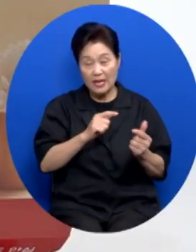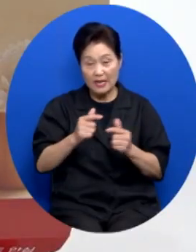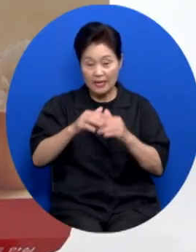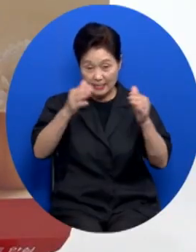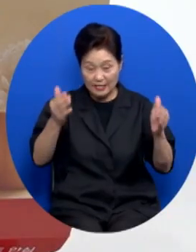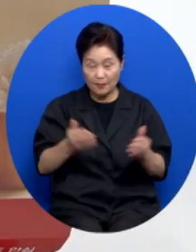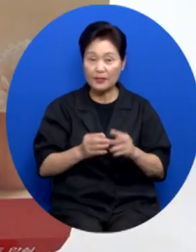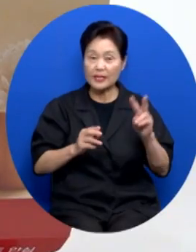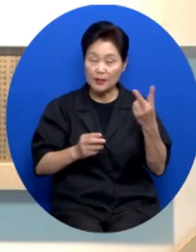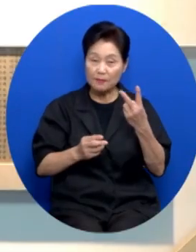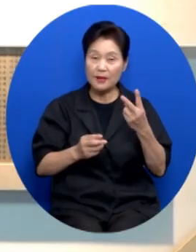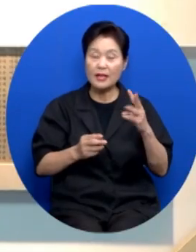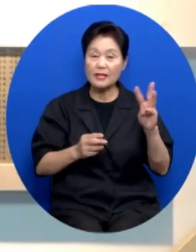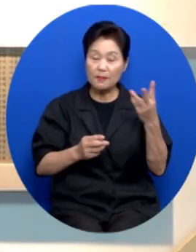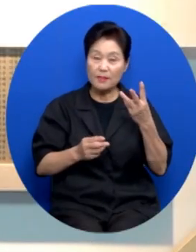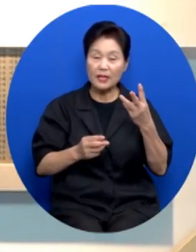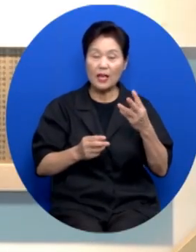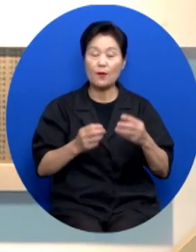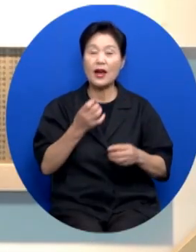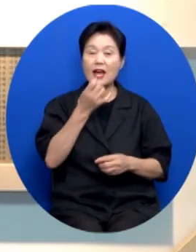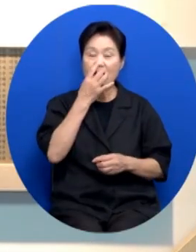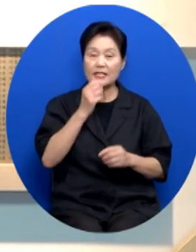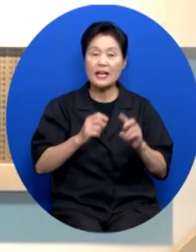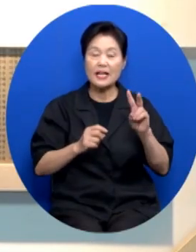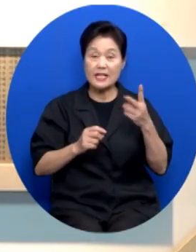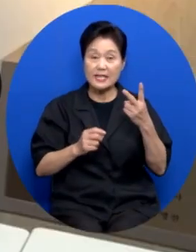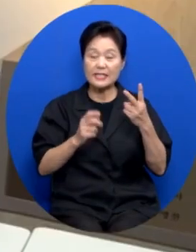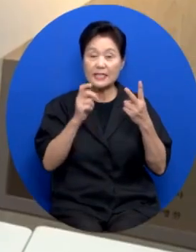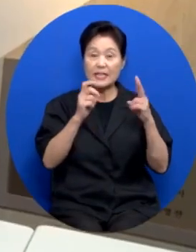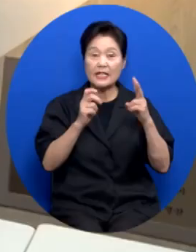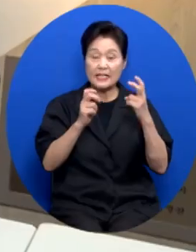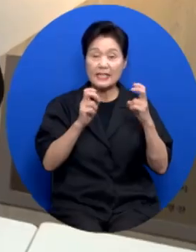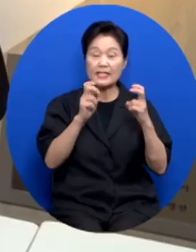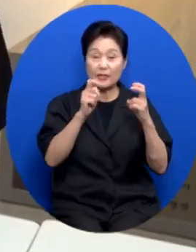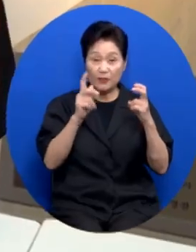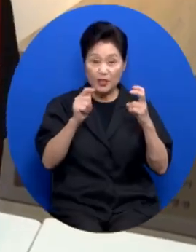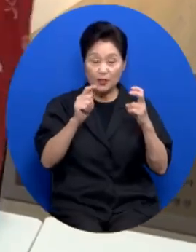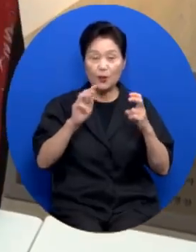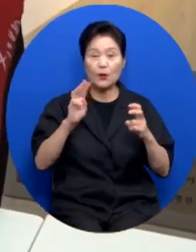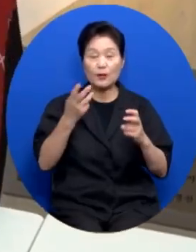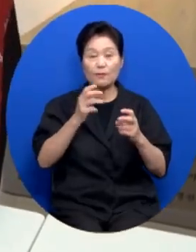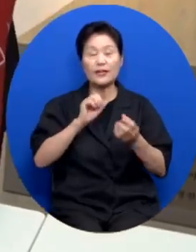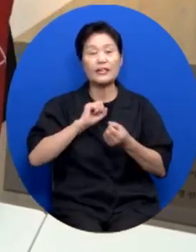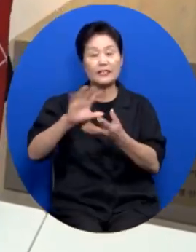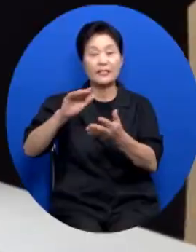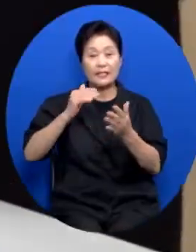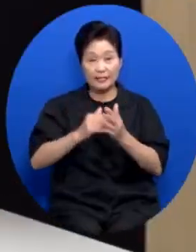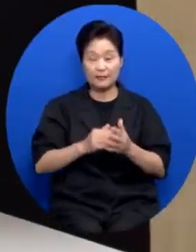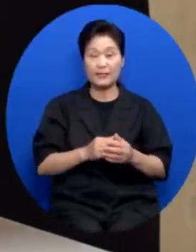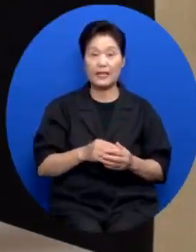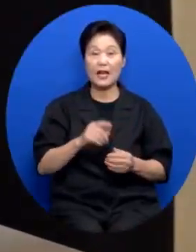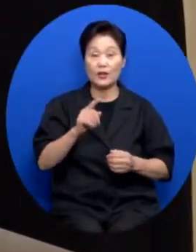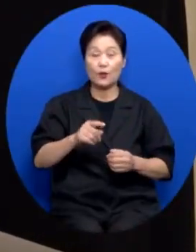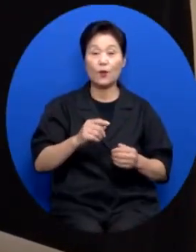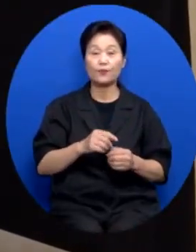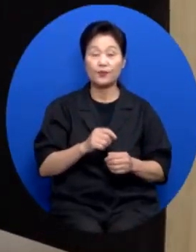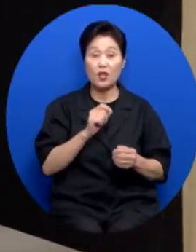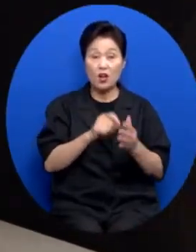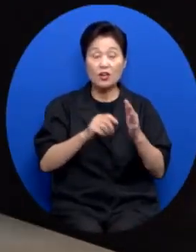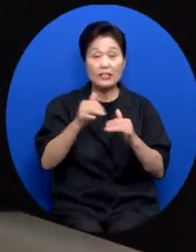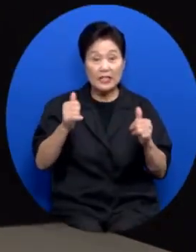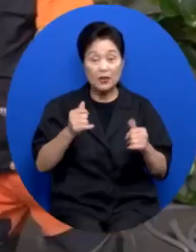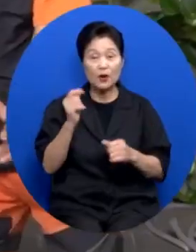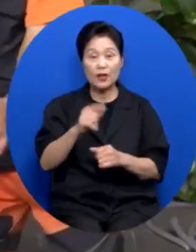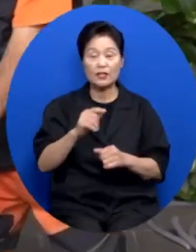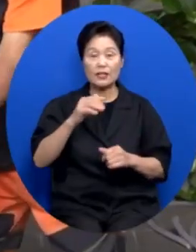300개와 쌀 20kg 200포를 전달했습니다. 직접 키트를 포장한 차기 사령관 김병윤 서기장관은